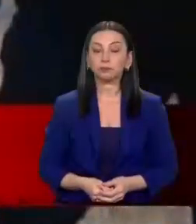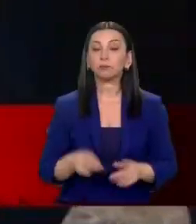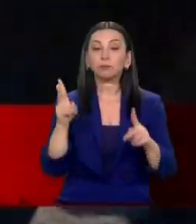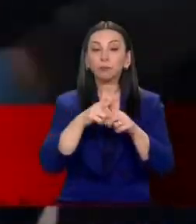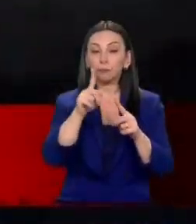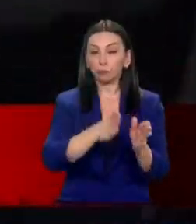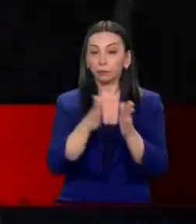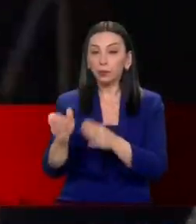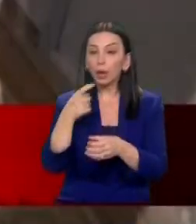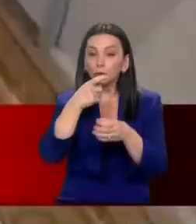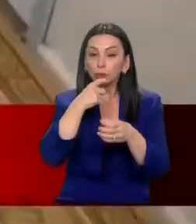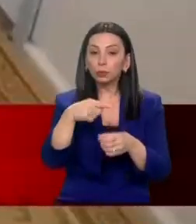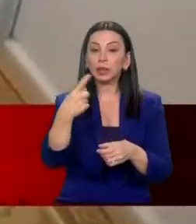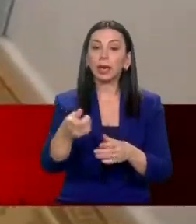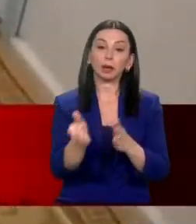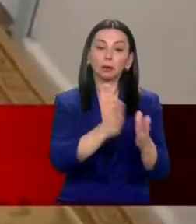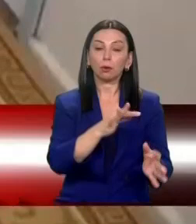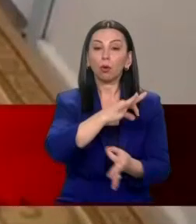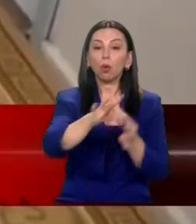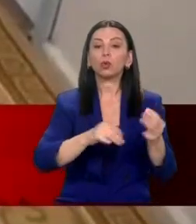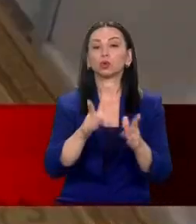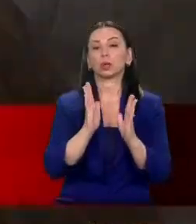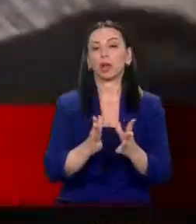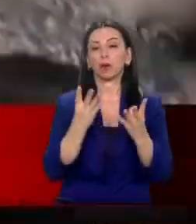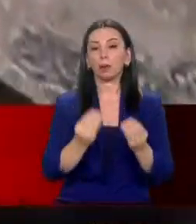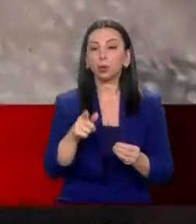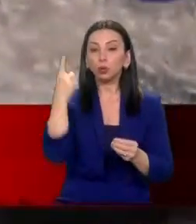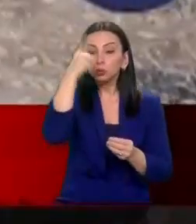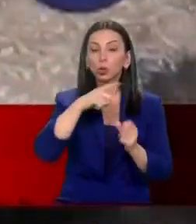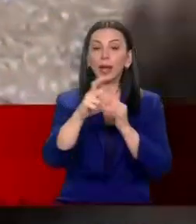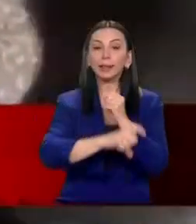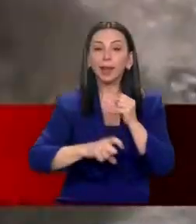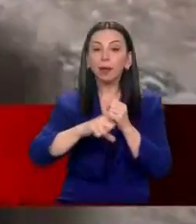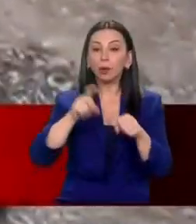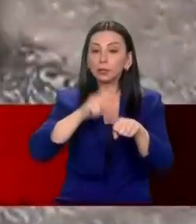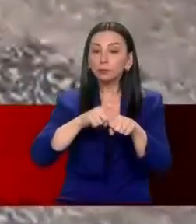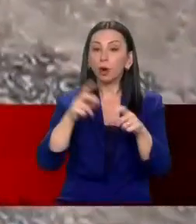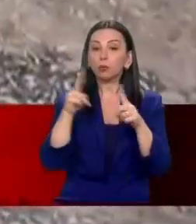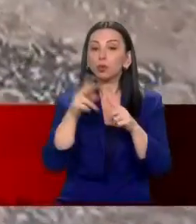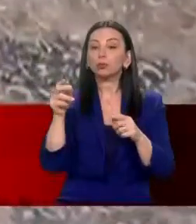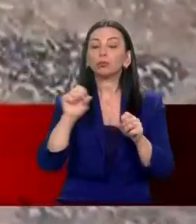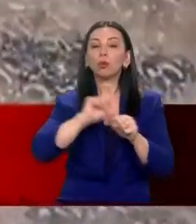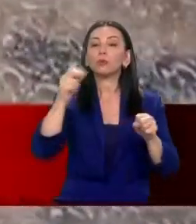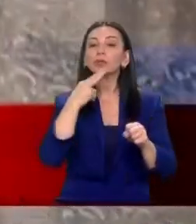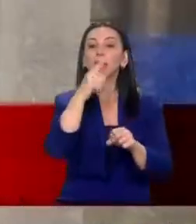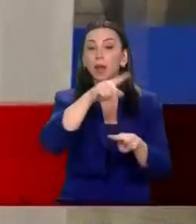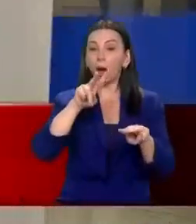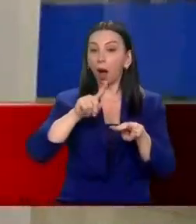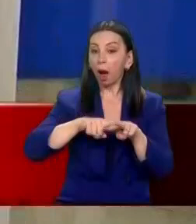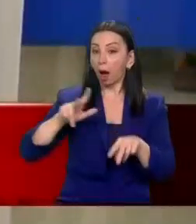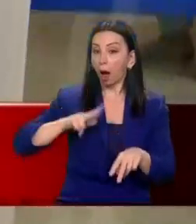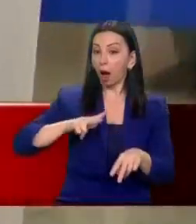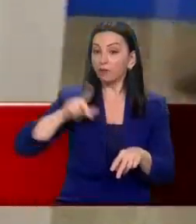Polis bir yandan sorguya, diğer yandan da operasyonlarına devam ediyor. Çünkü terörle istihbarat polisleri bombacı kadını Afrin'den bu yana eşlik